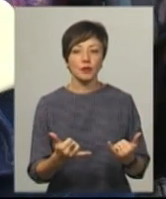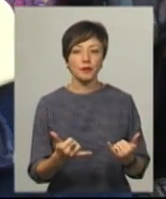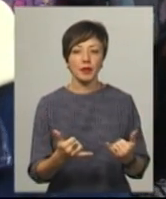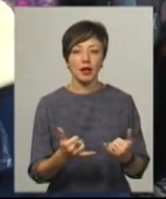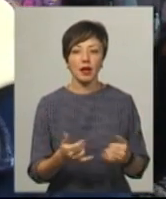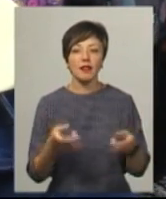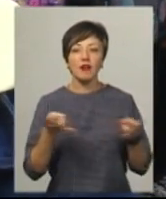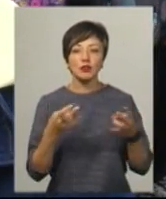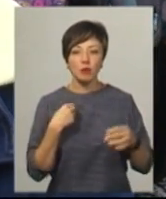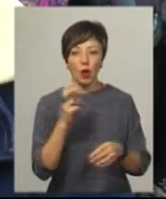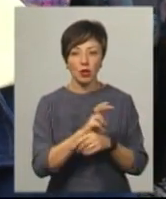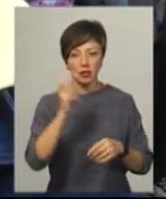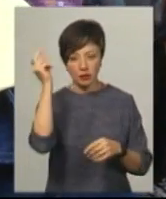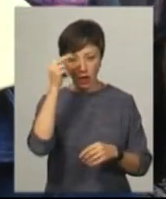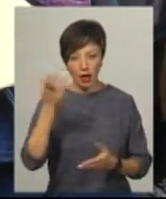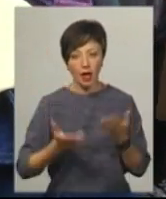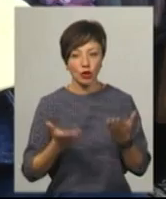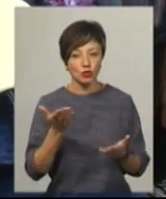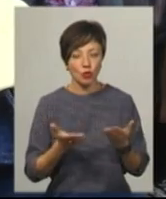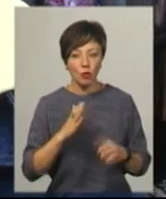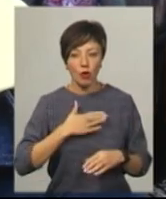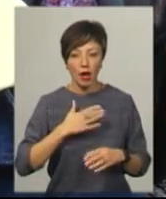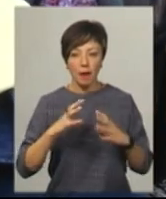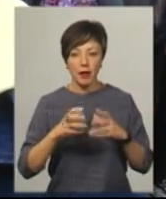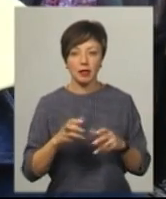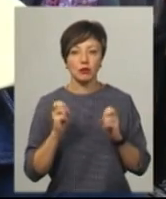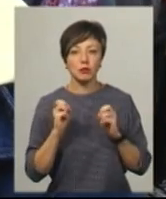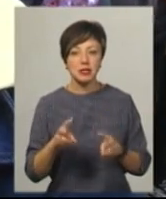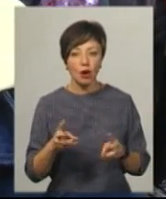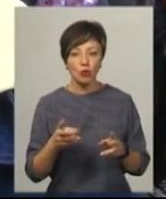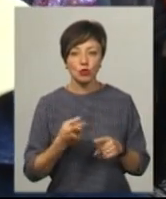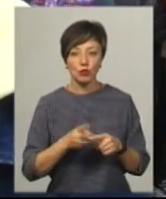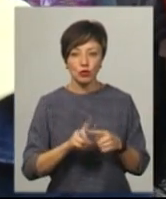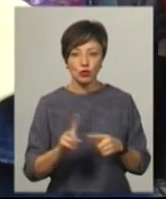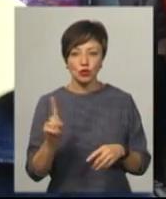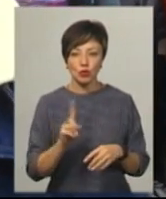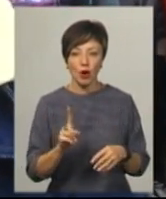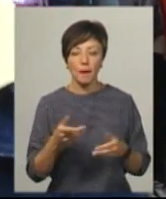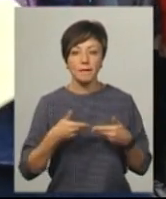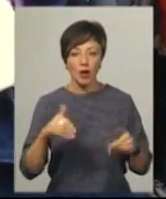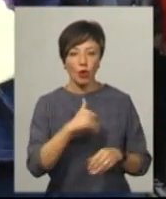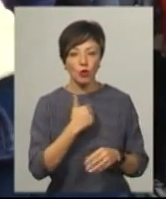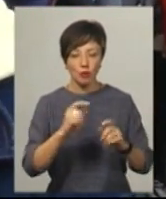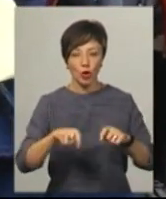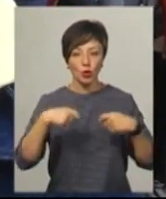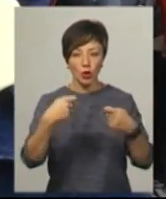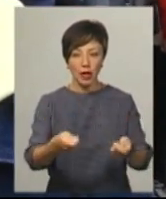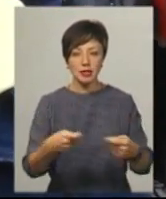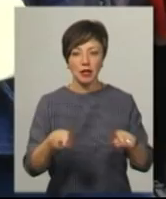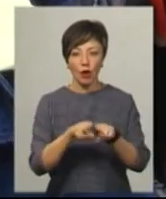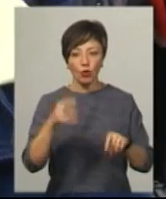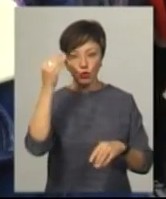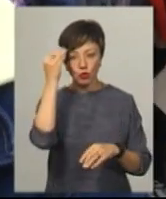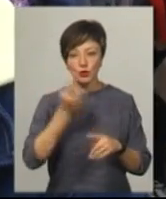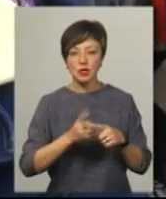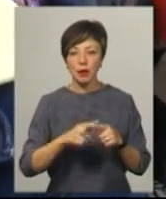навіщо мені ходити на навчання, якщо моя планета під загрозою. Тому що ми хочемо донести сьогодні таку думку, що